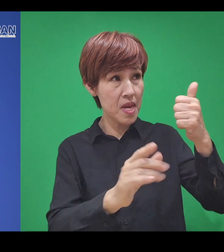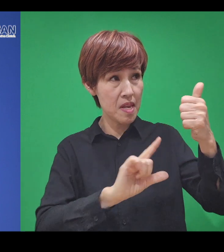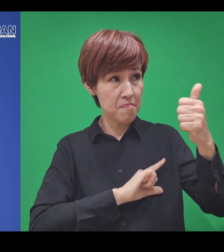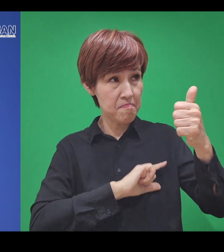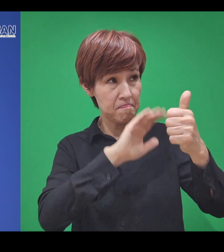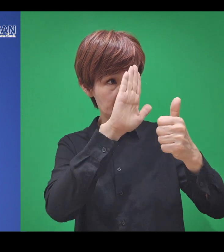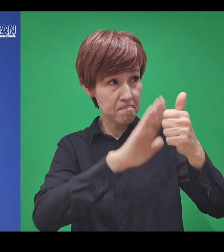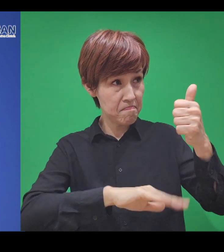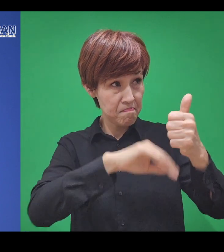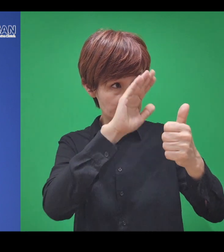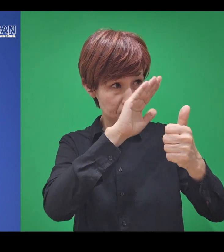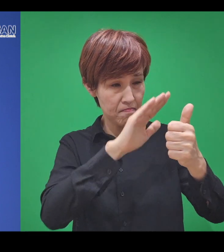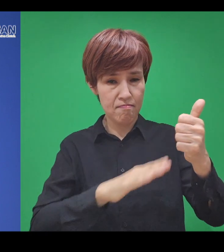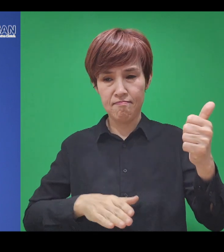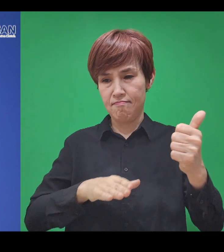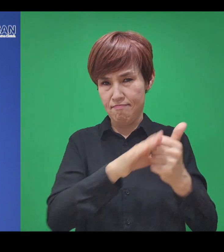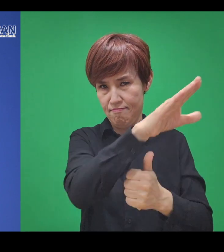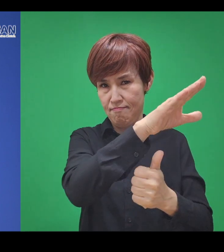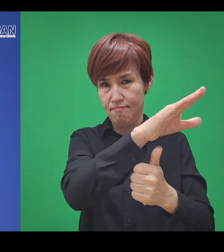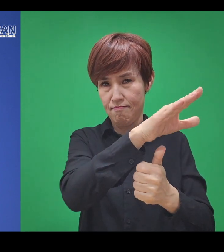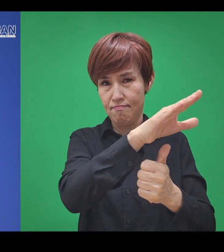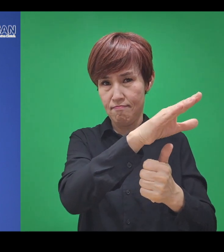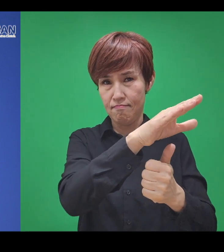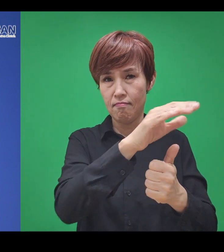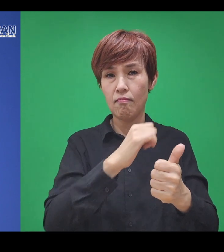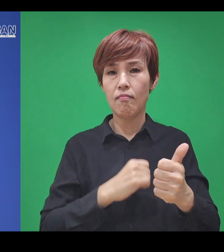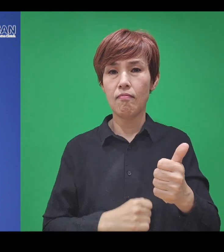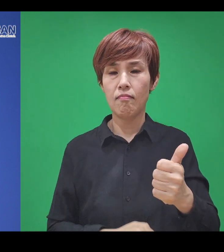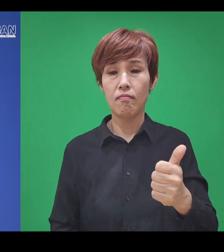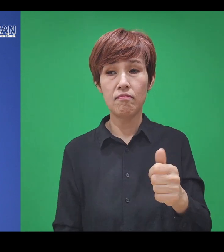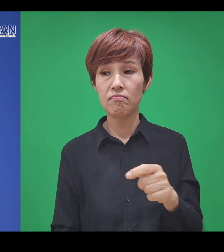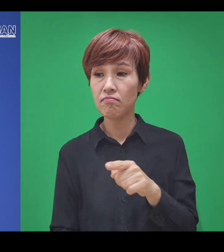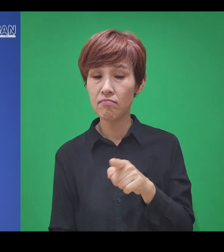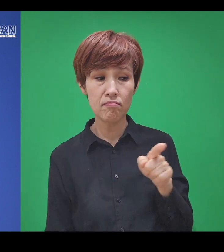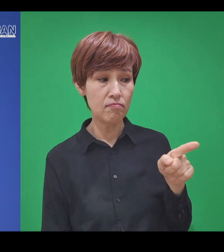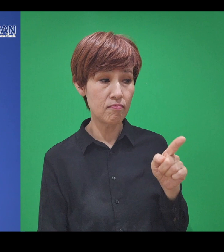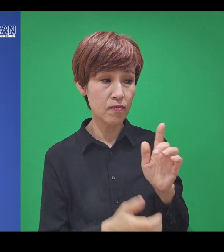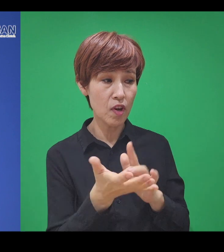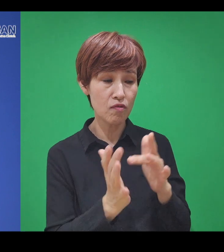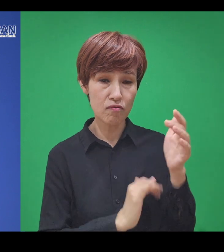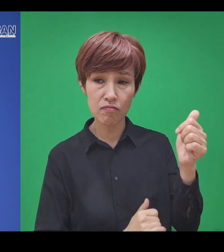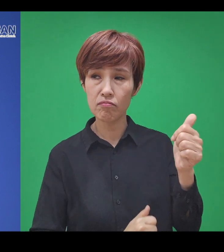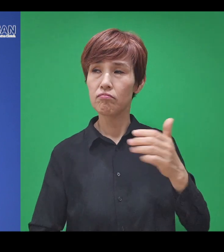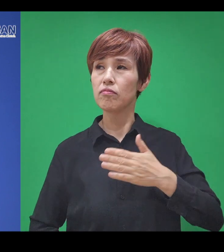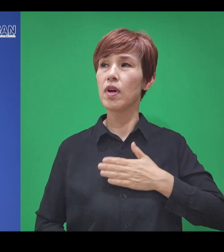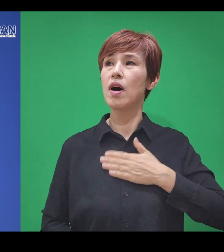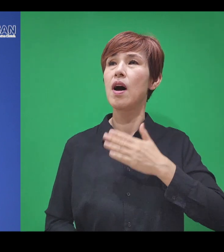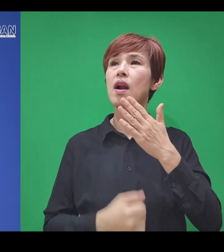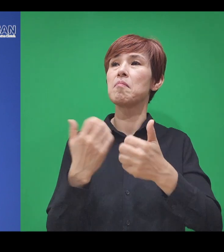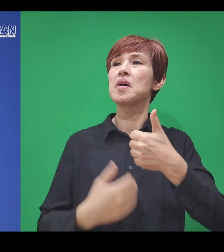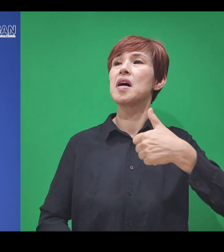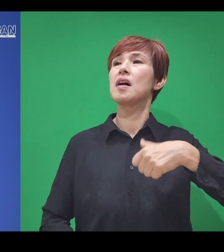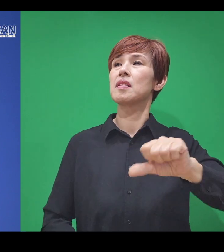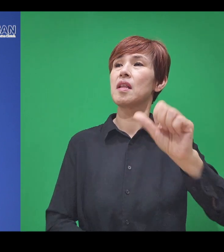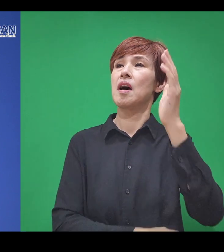모독하면 죽이게 한 겁니다. 이 사람은 지금 자신을 하나님의 아들이라고